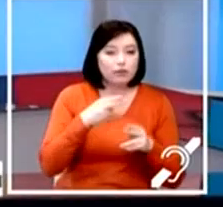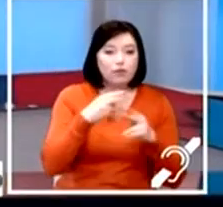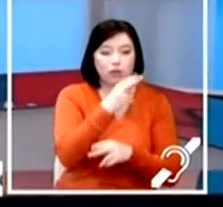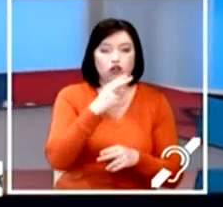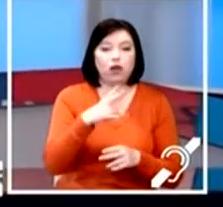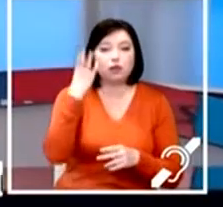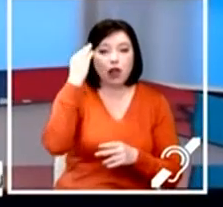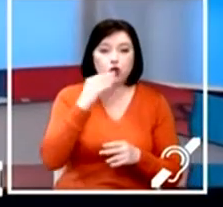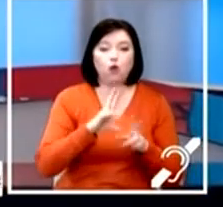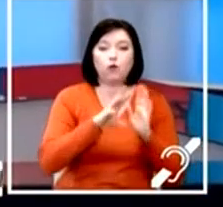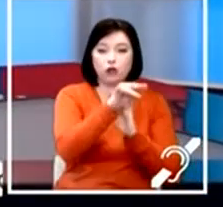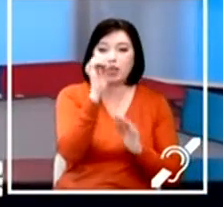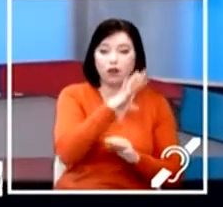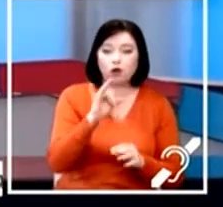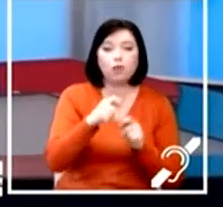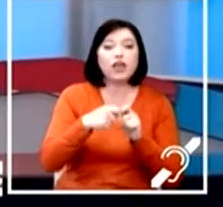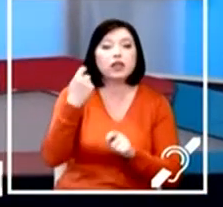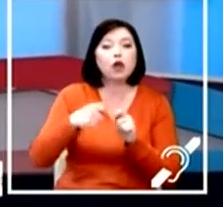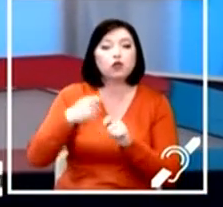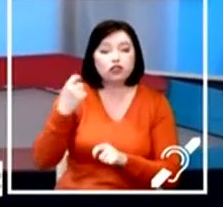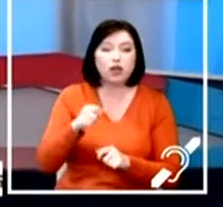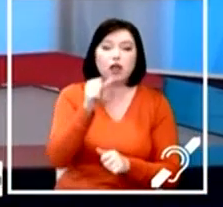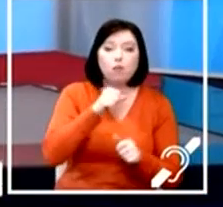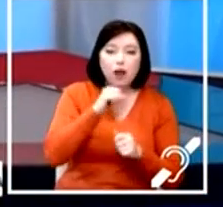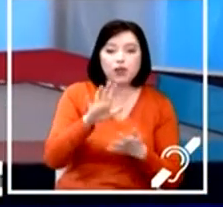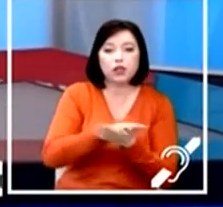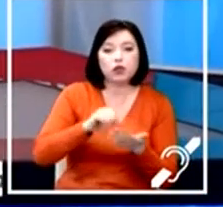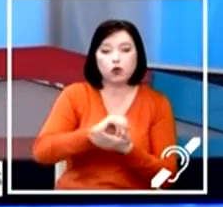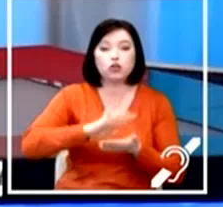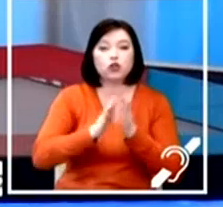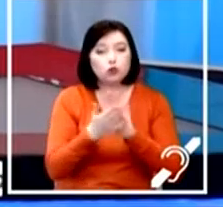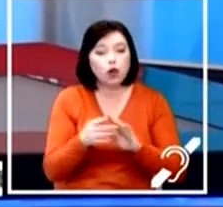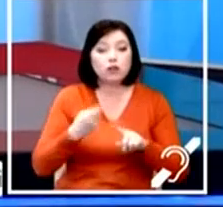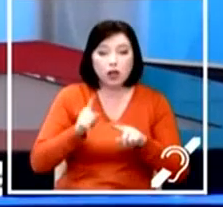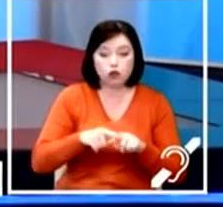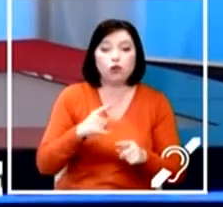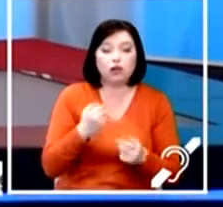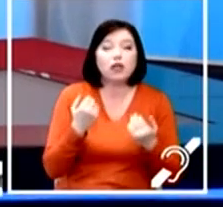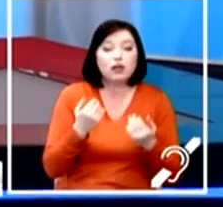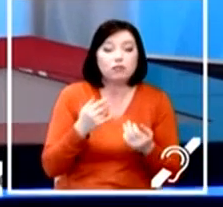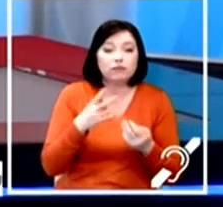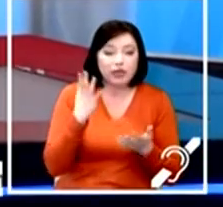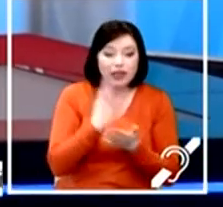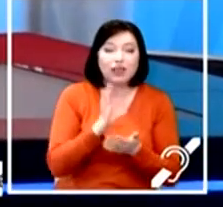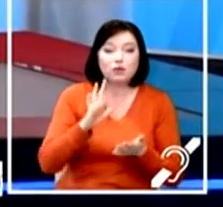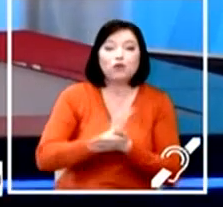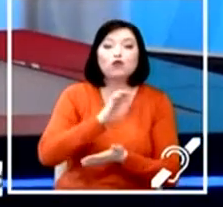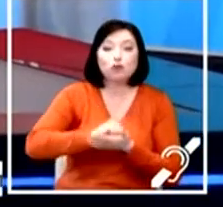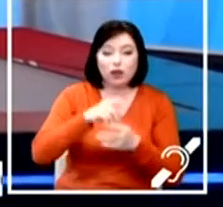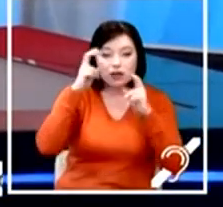Uniunea Europeană, precum și despre încercările de destabilizare ce se regăsesc într-o investigație